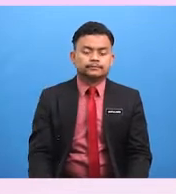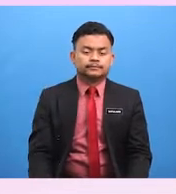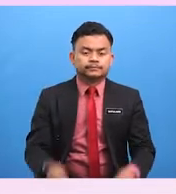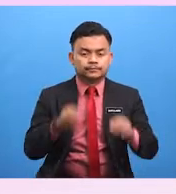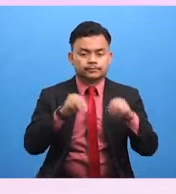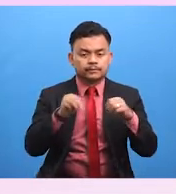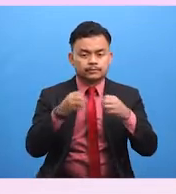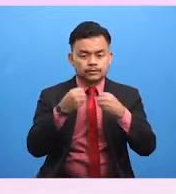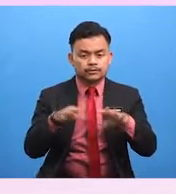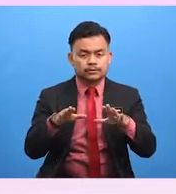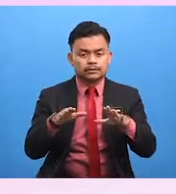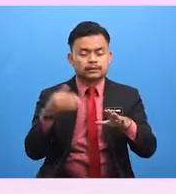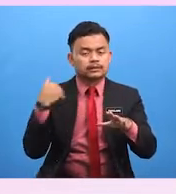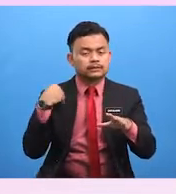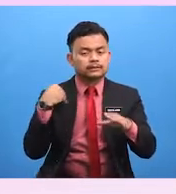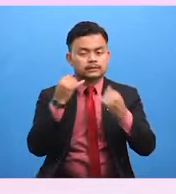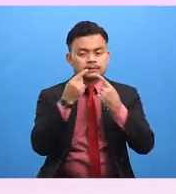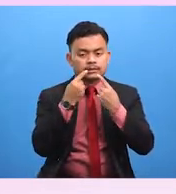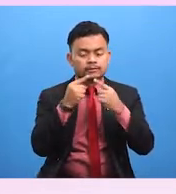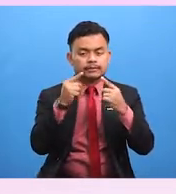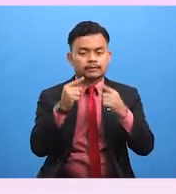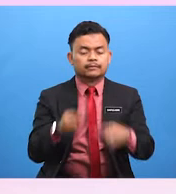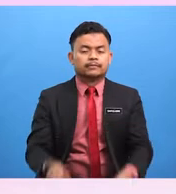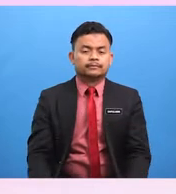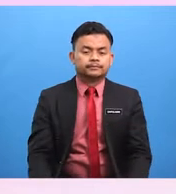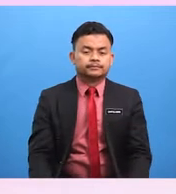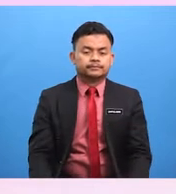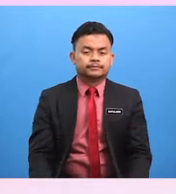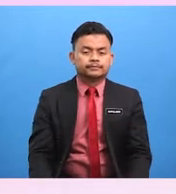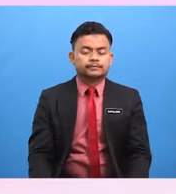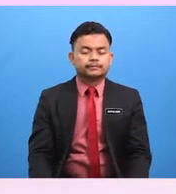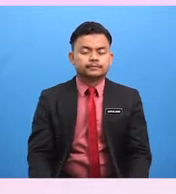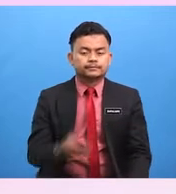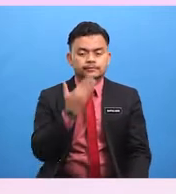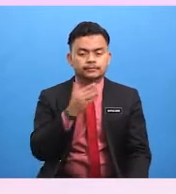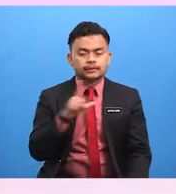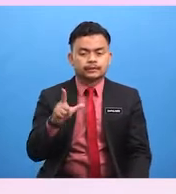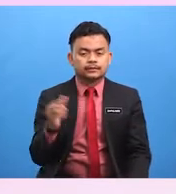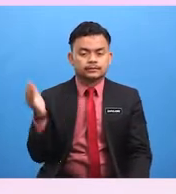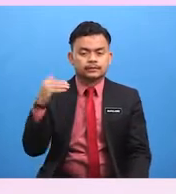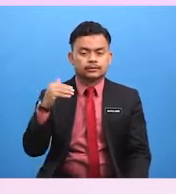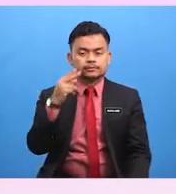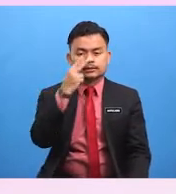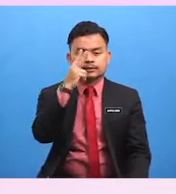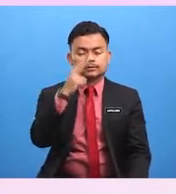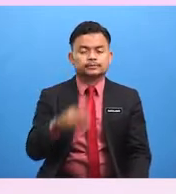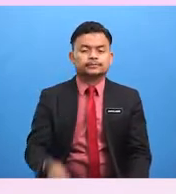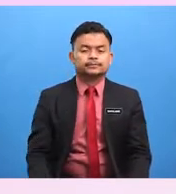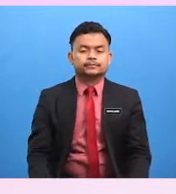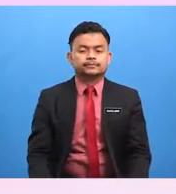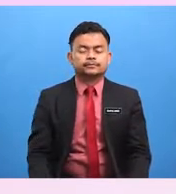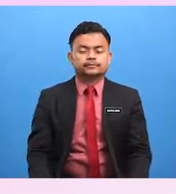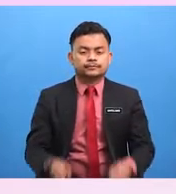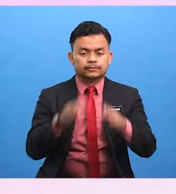Murid-murid sudah ada jawapannya? Baiklah, Mari kita semak.